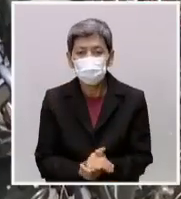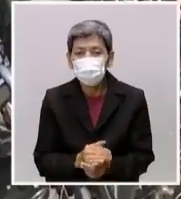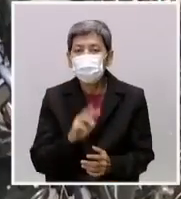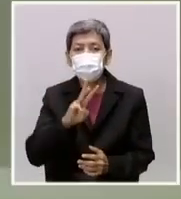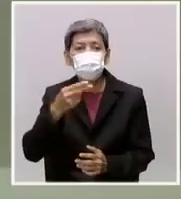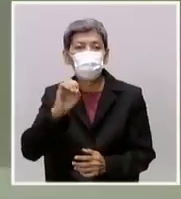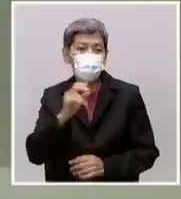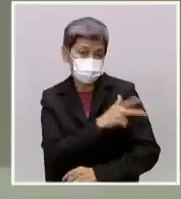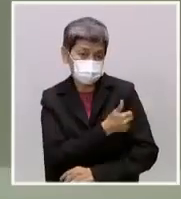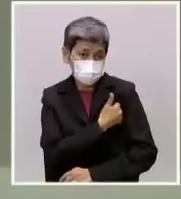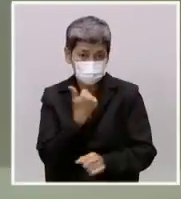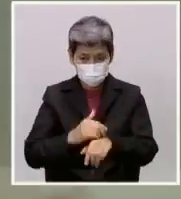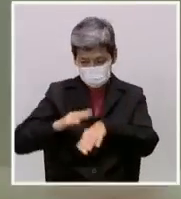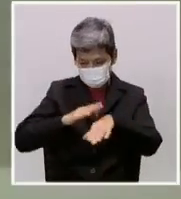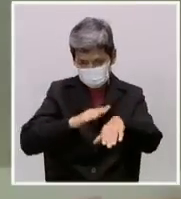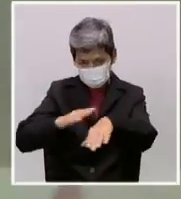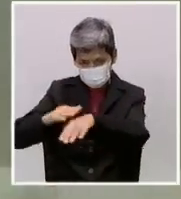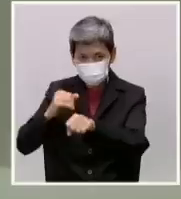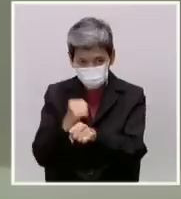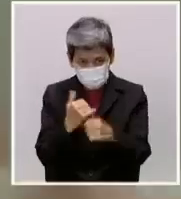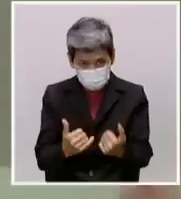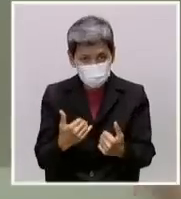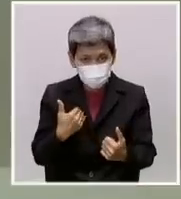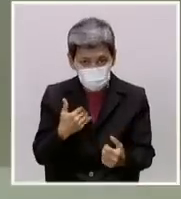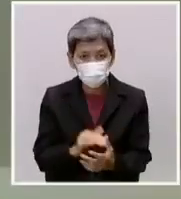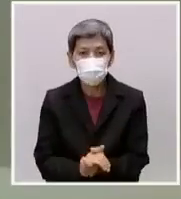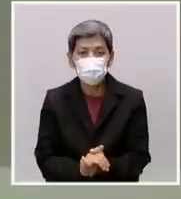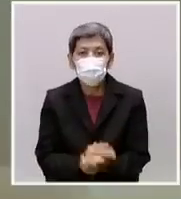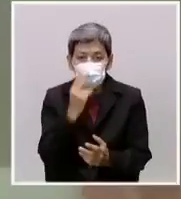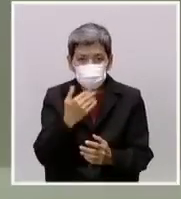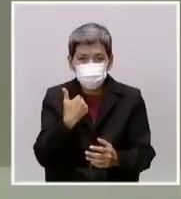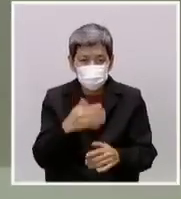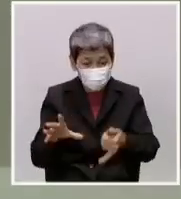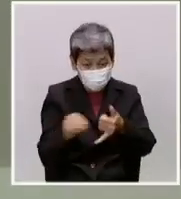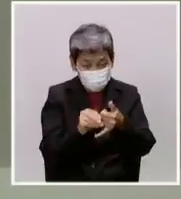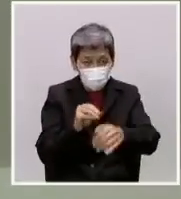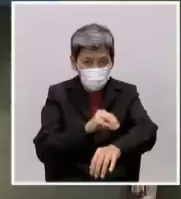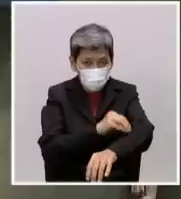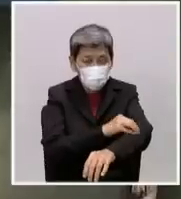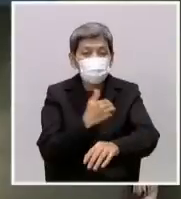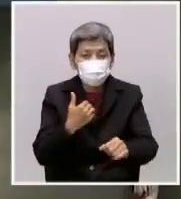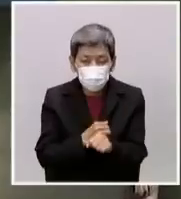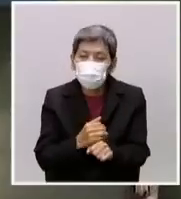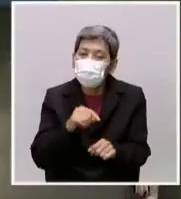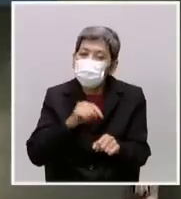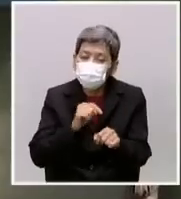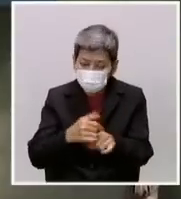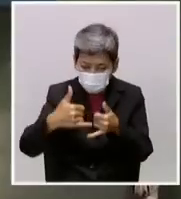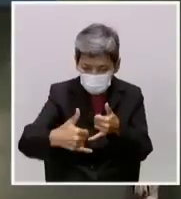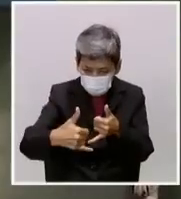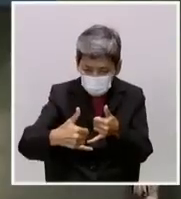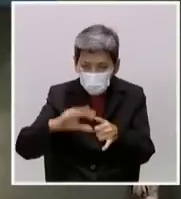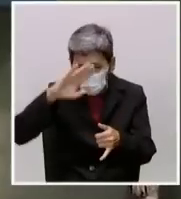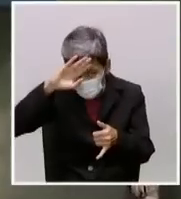ง WHO เตือนนะคะว่าจากข้อมูลที่มีอยู่ในขณะนี้พบว่าผู้ติดเชื้อมาจากการที่ใกล้ชิดกับผู้